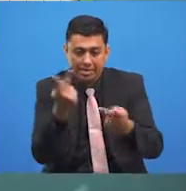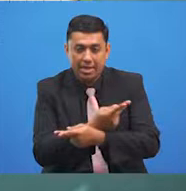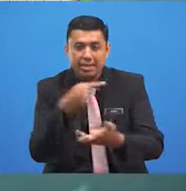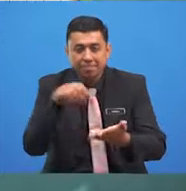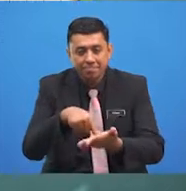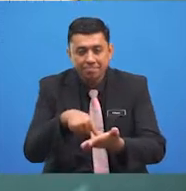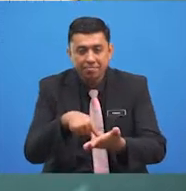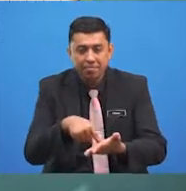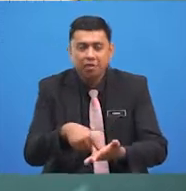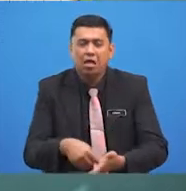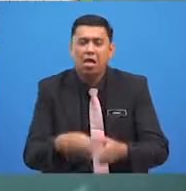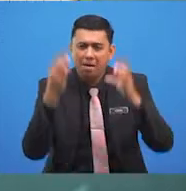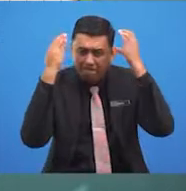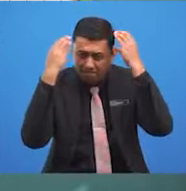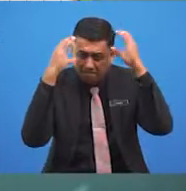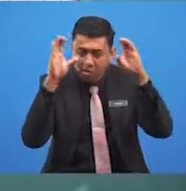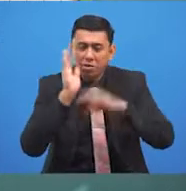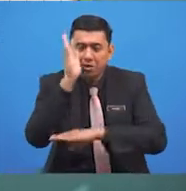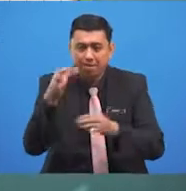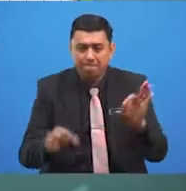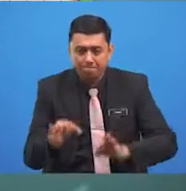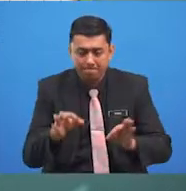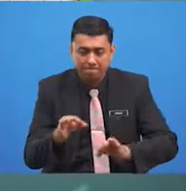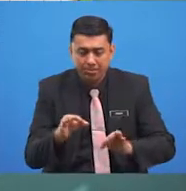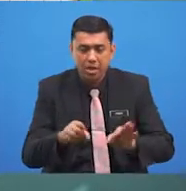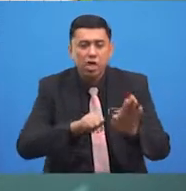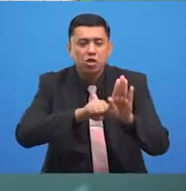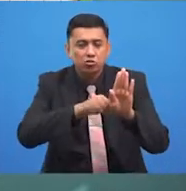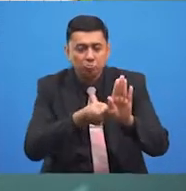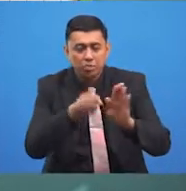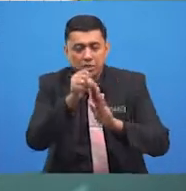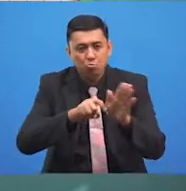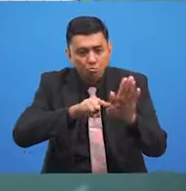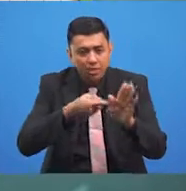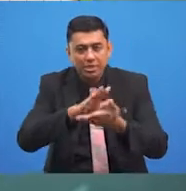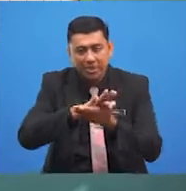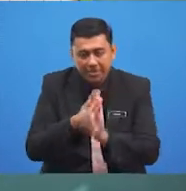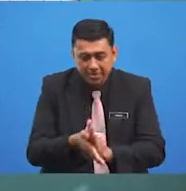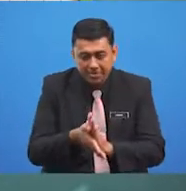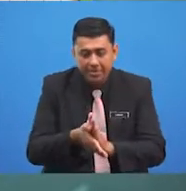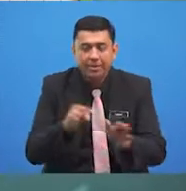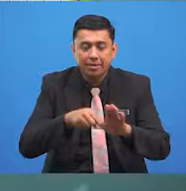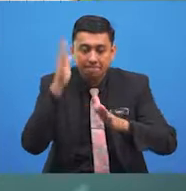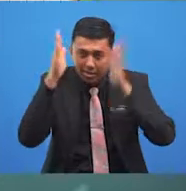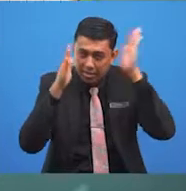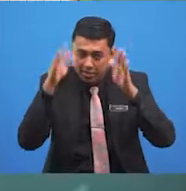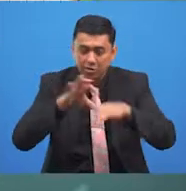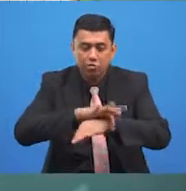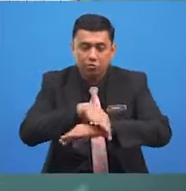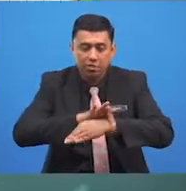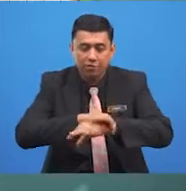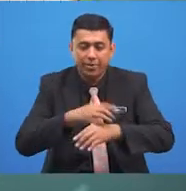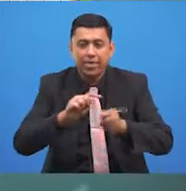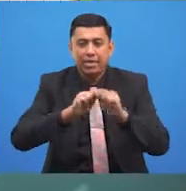ini, cikgu akan menerangkan tajuk Sumber Semula Jadi di Malaysia, Geografi Tingkatan 3. Cikgu